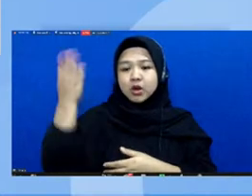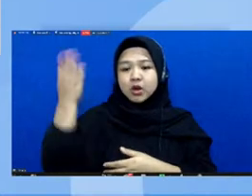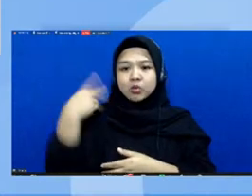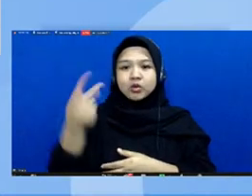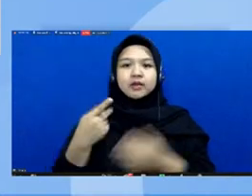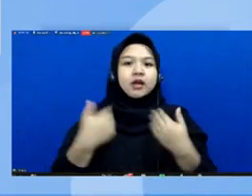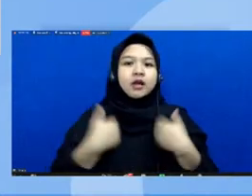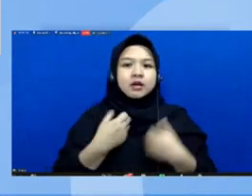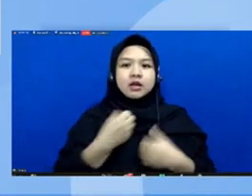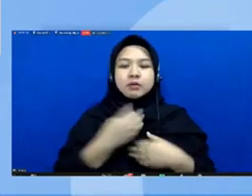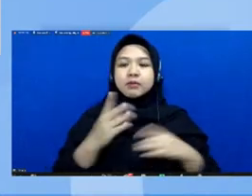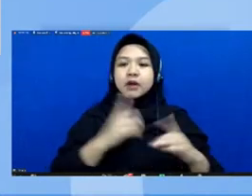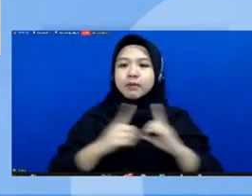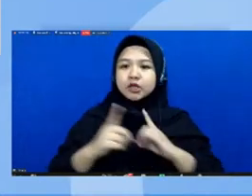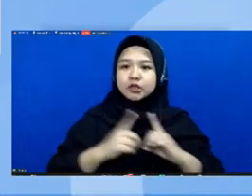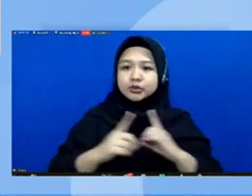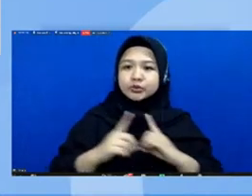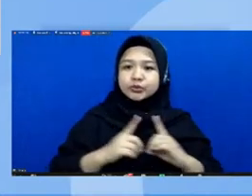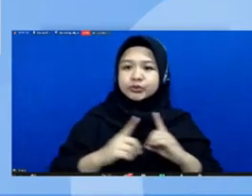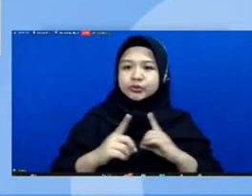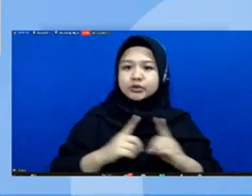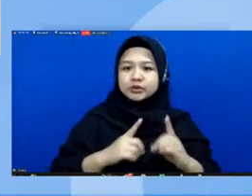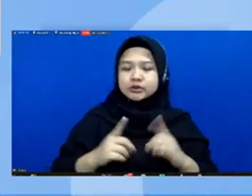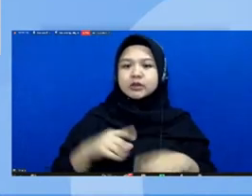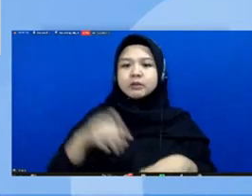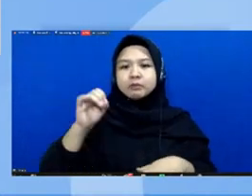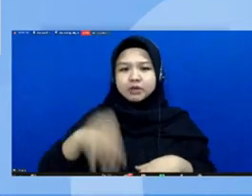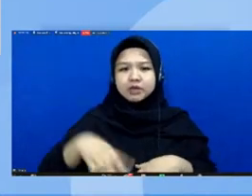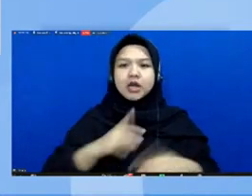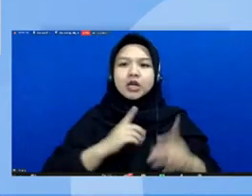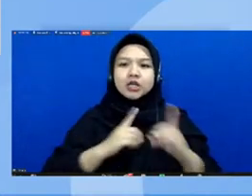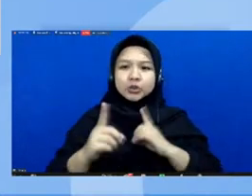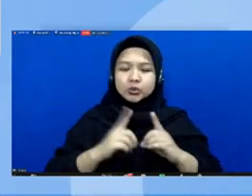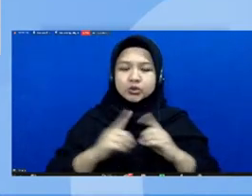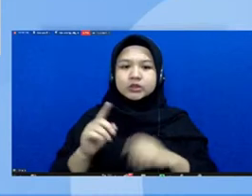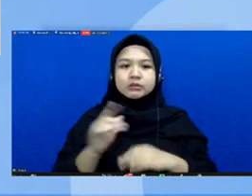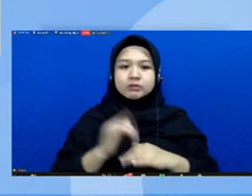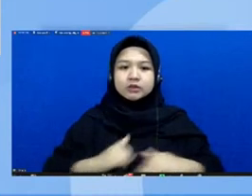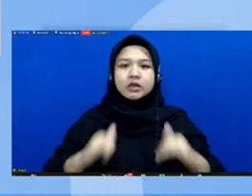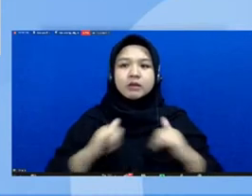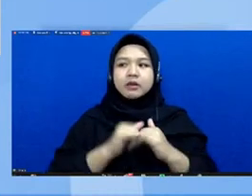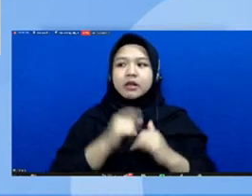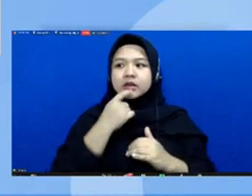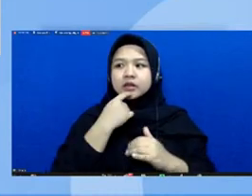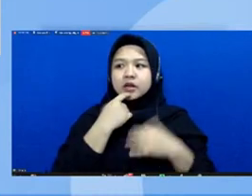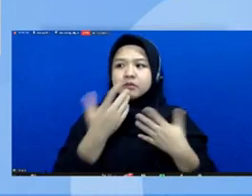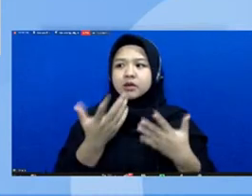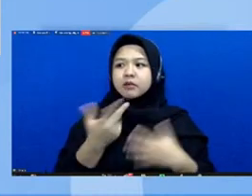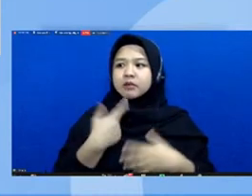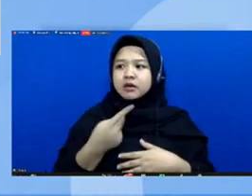ada beberapa diskusi. Ada pernah diskusi bersama mengenai bagaimana kita bisa